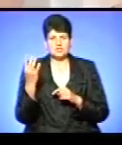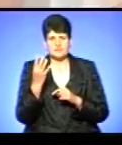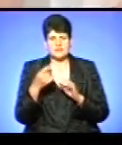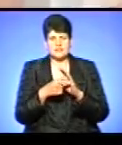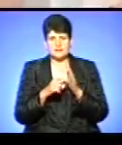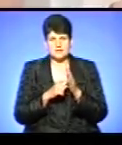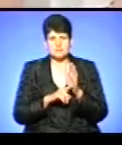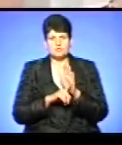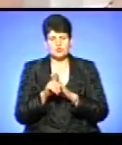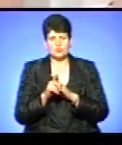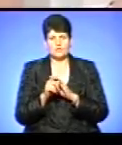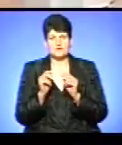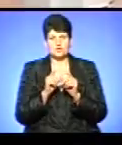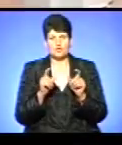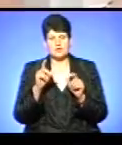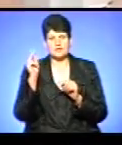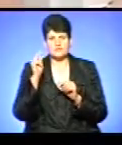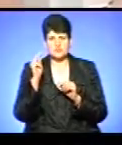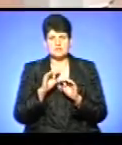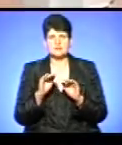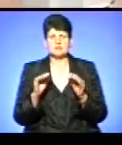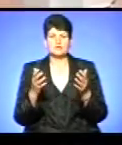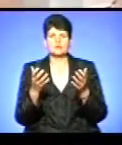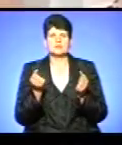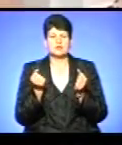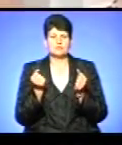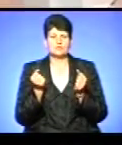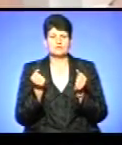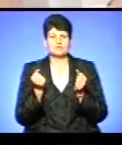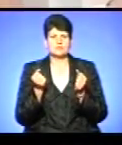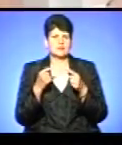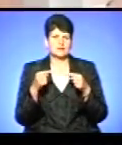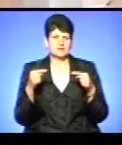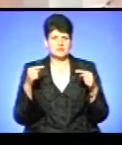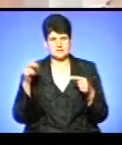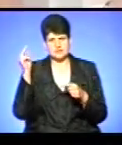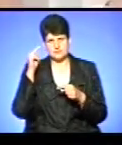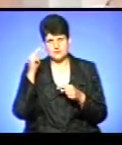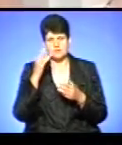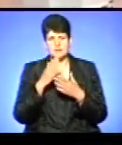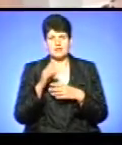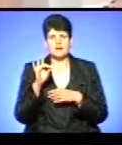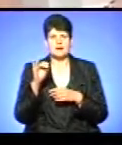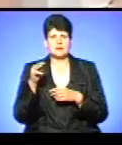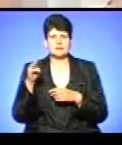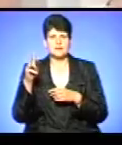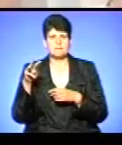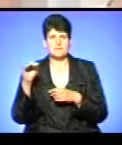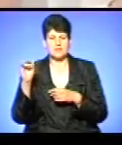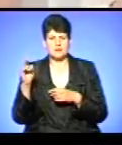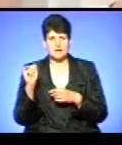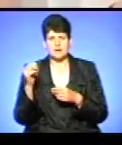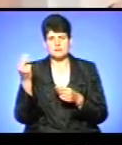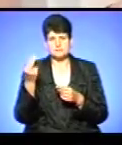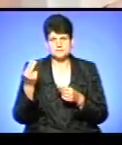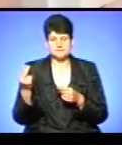1-4 класи, початкова школа, навчалися, діти отримують всебічний розвиток. Вони мають і ритміку, і